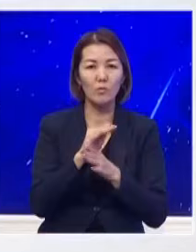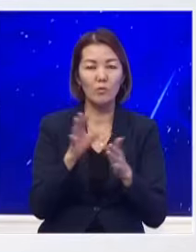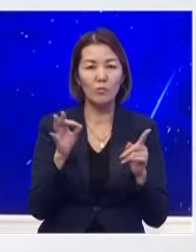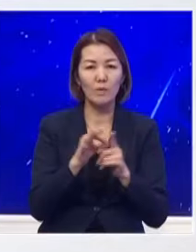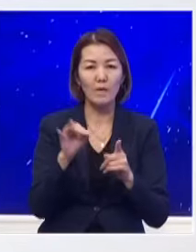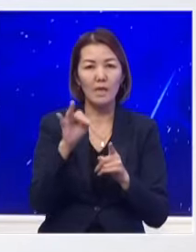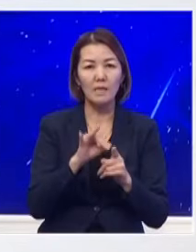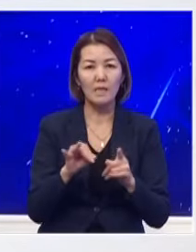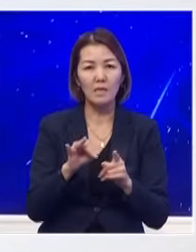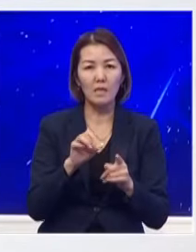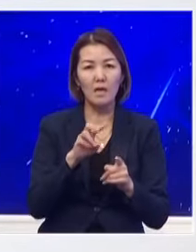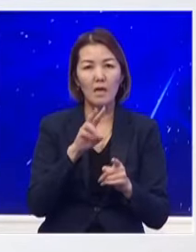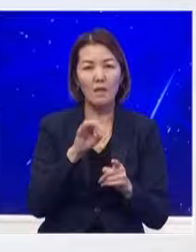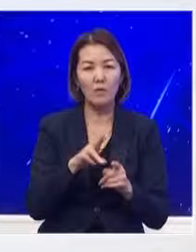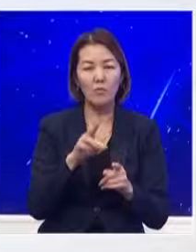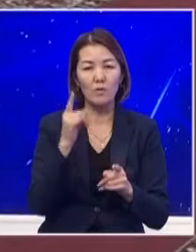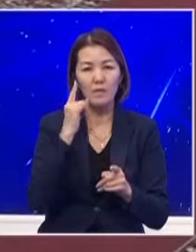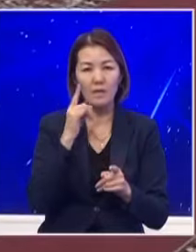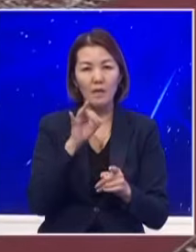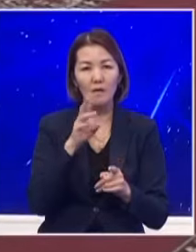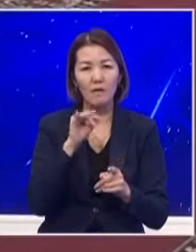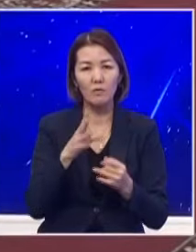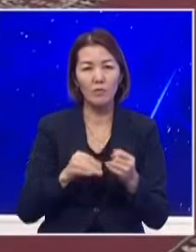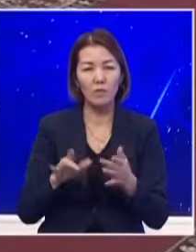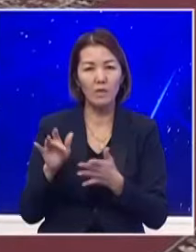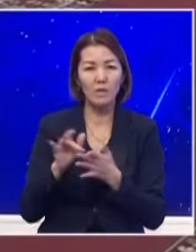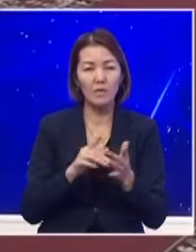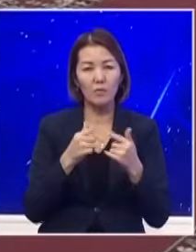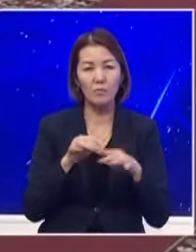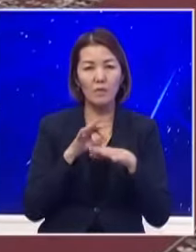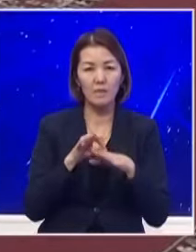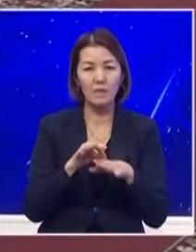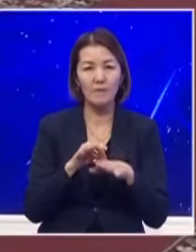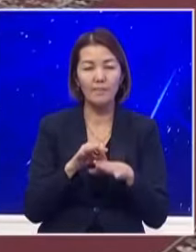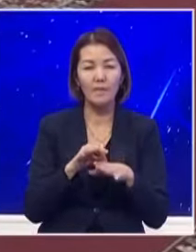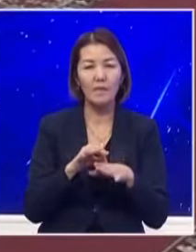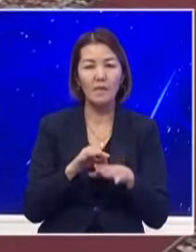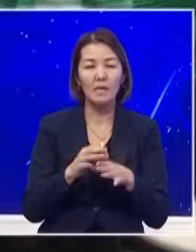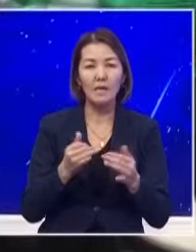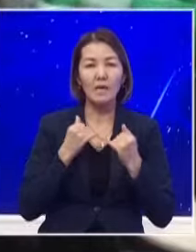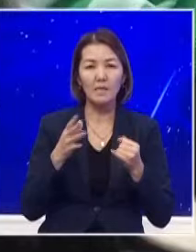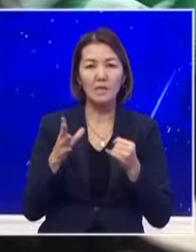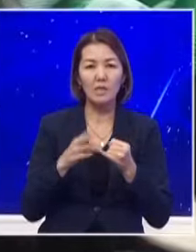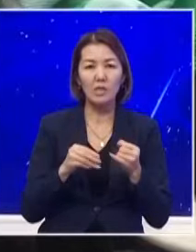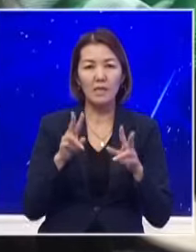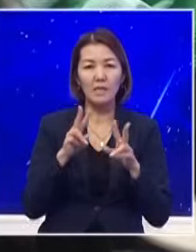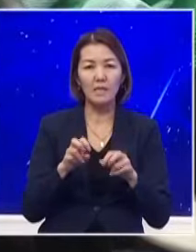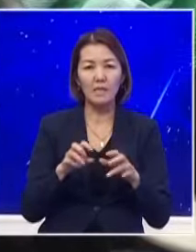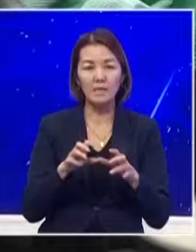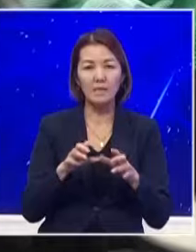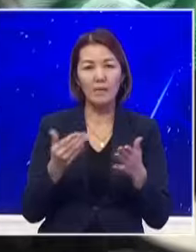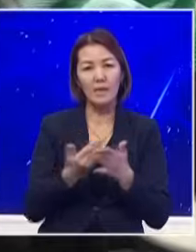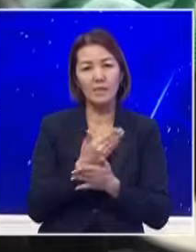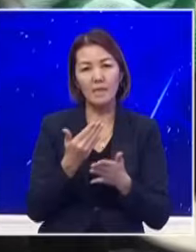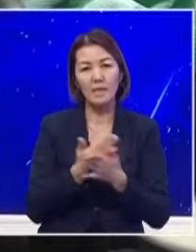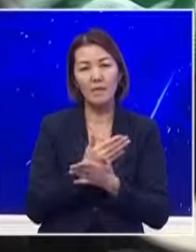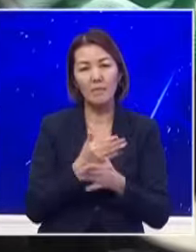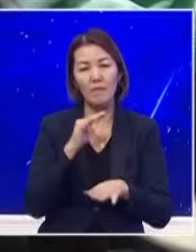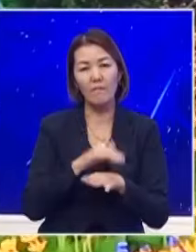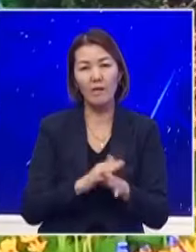мақсатында тарихшылар Алагөл, Сарқан, Ақсу аудандарына экспедиция ұйымдастырды. Онда қасиетті жерлерді тексеріп, аңыз әңгімелер мен